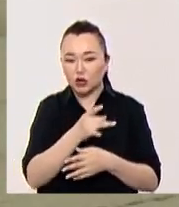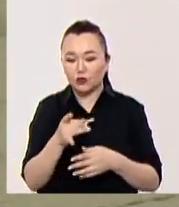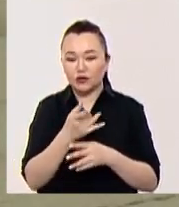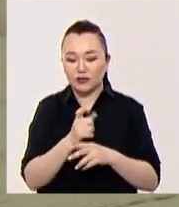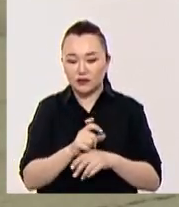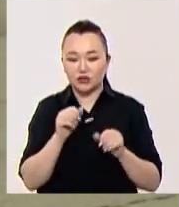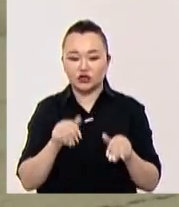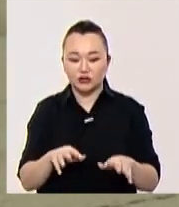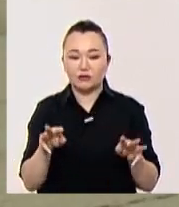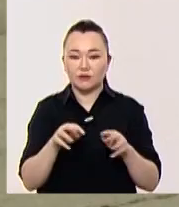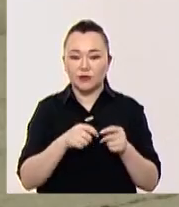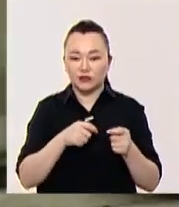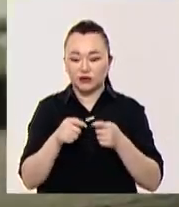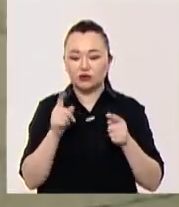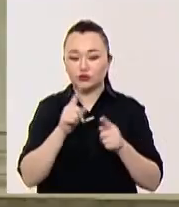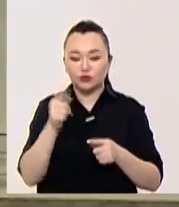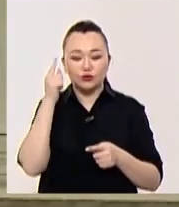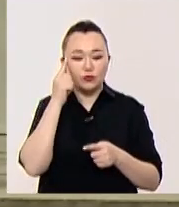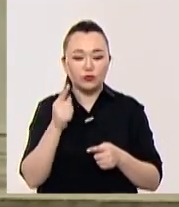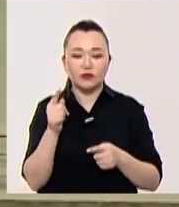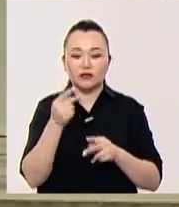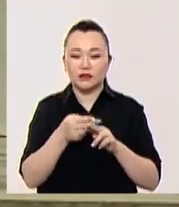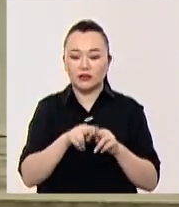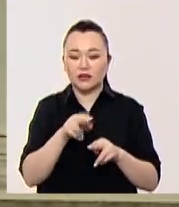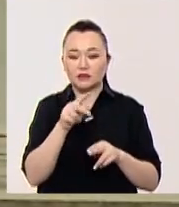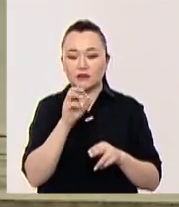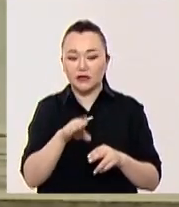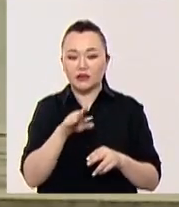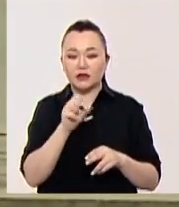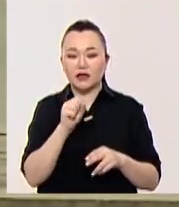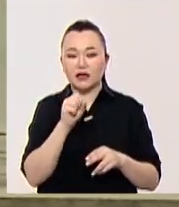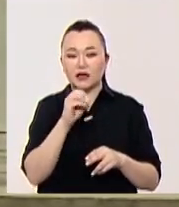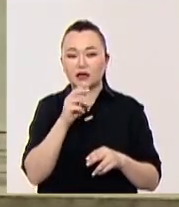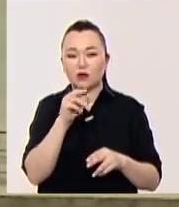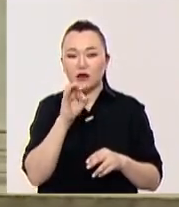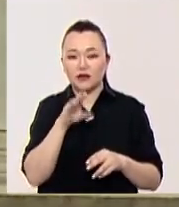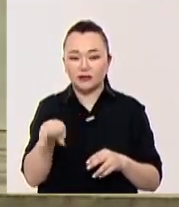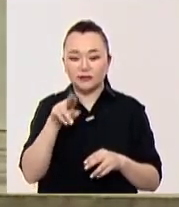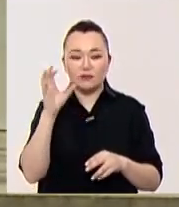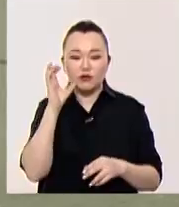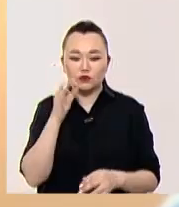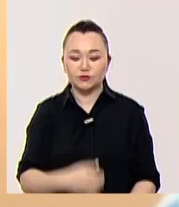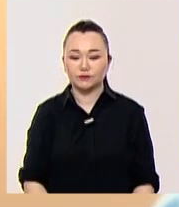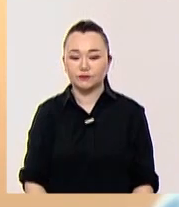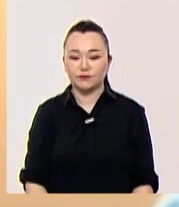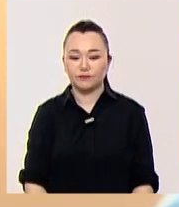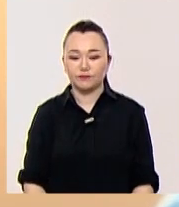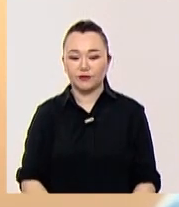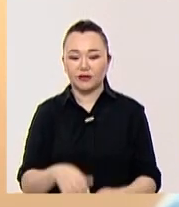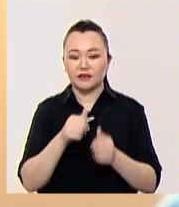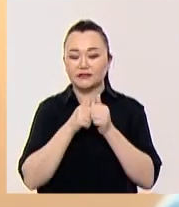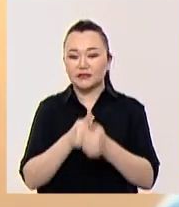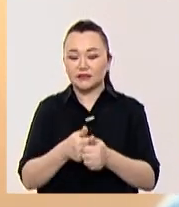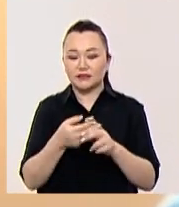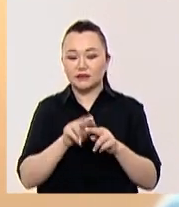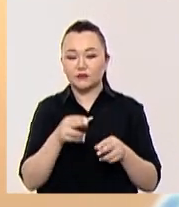решение политическое. Что думает об этом эксперт Эдуард Политаев? Послушаем. Вслед за этим